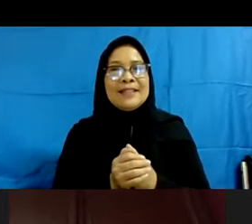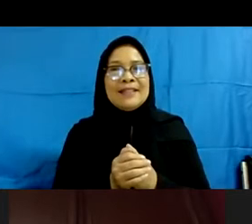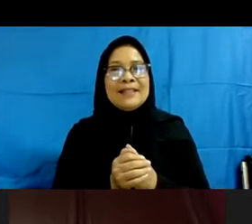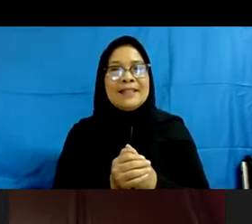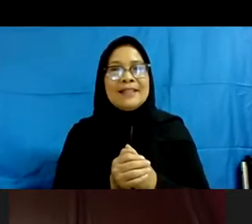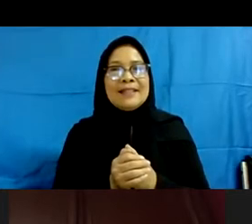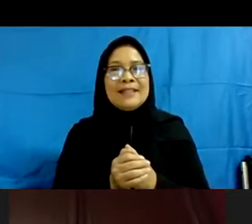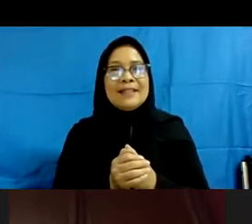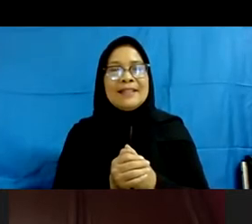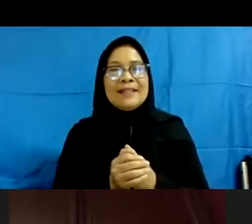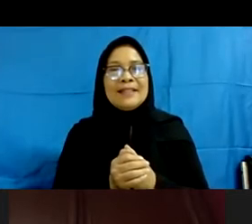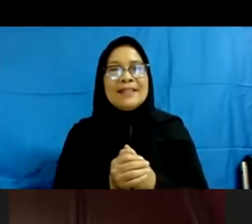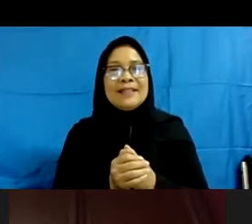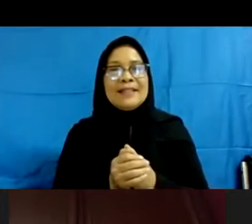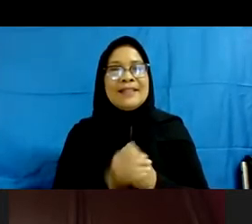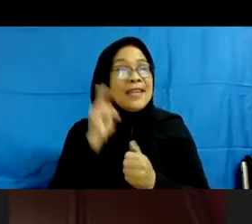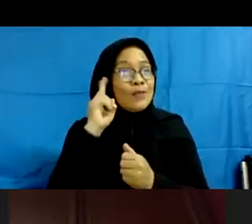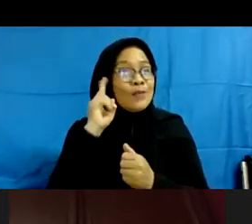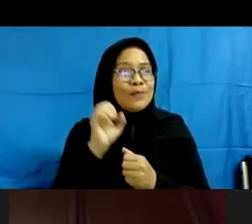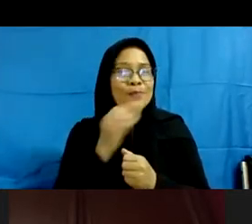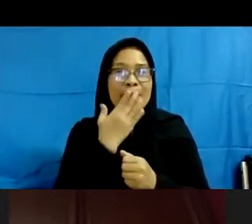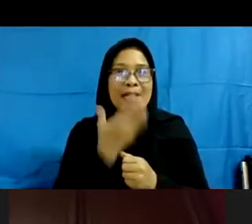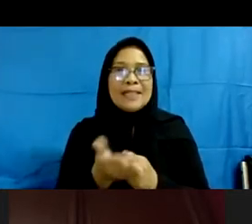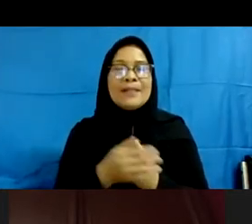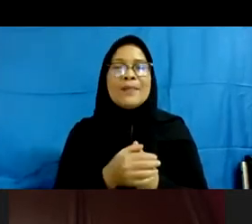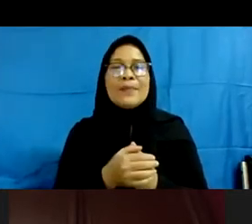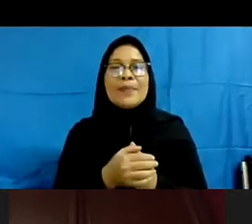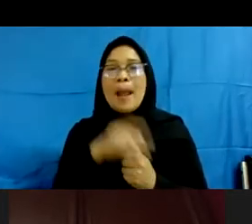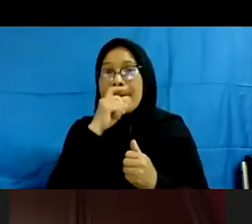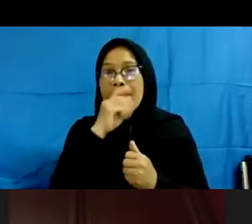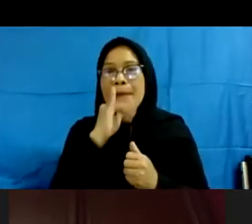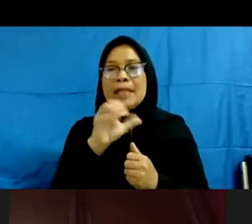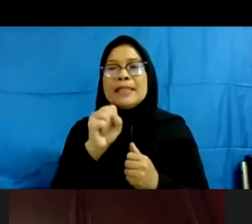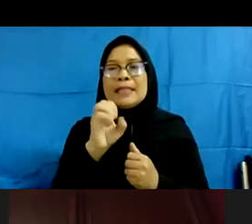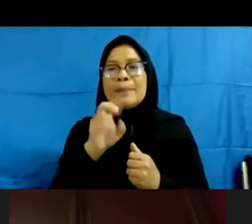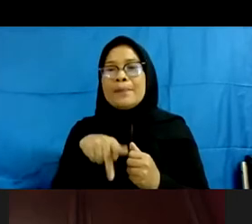Eva, terima kasih. Pak Isep, ada yang mau ditambahkan?